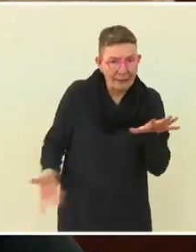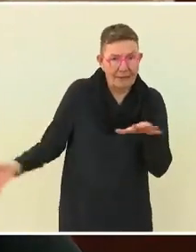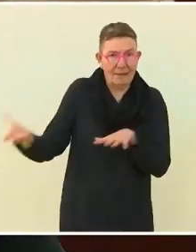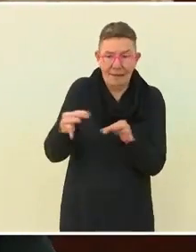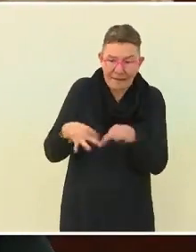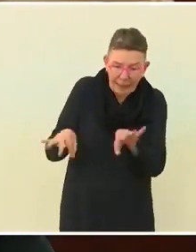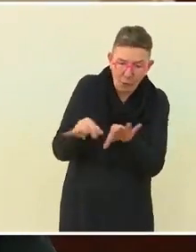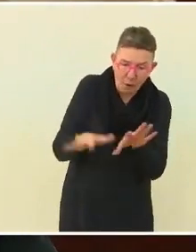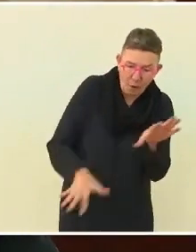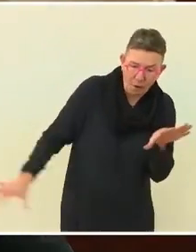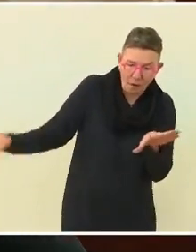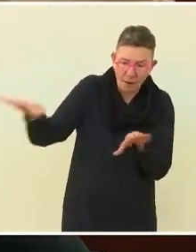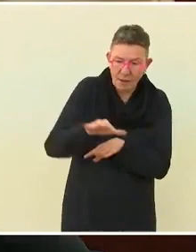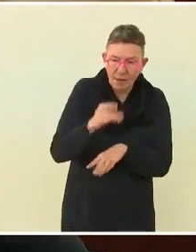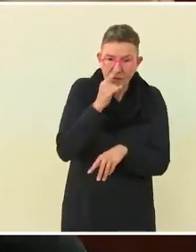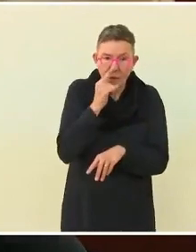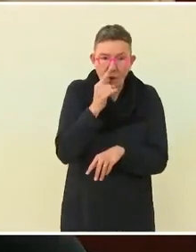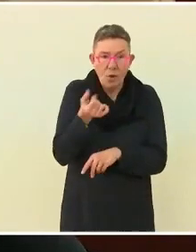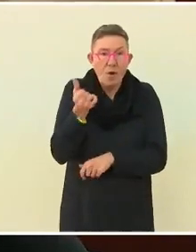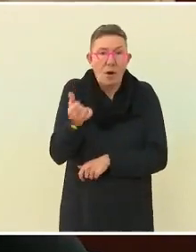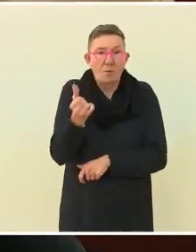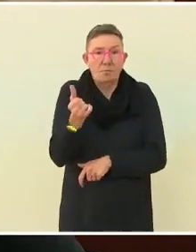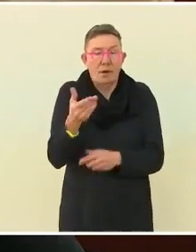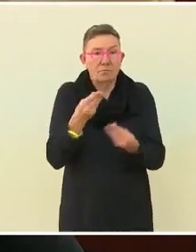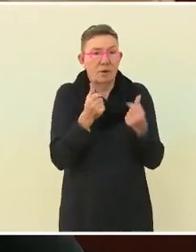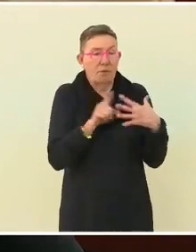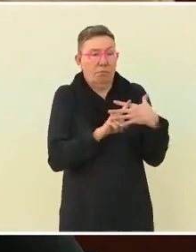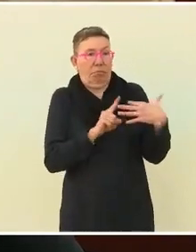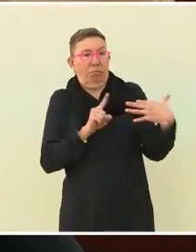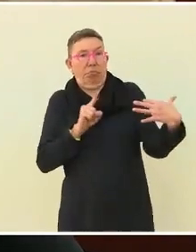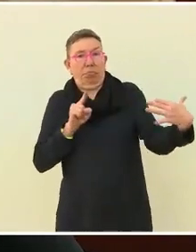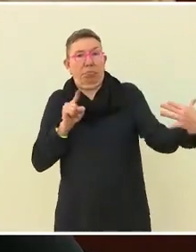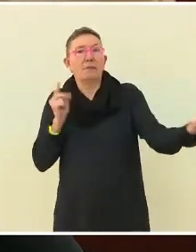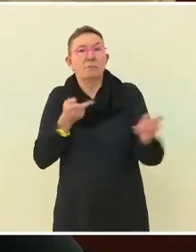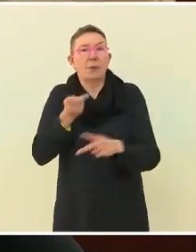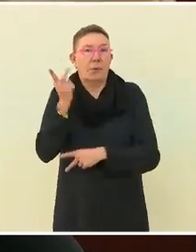territoires où le sentiment de relégation grandit.